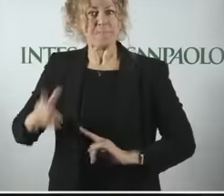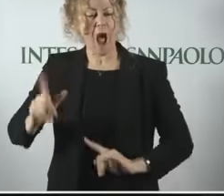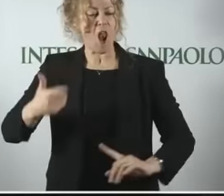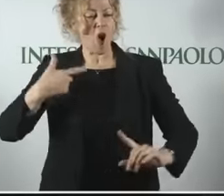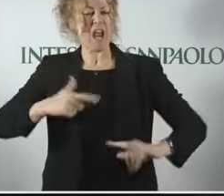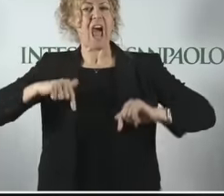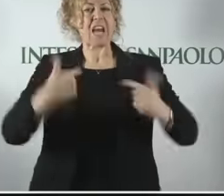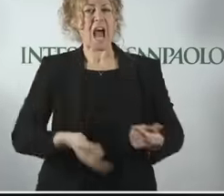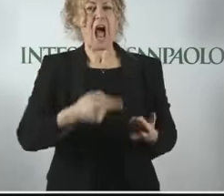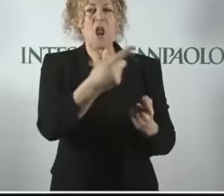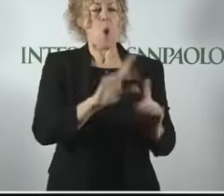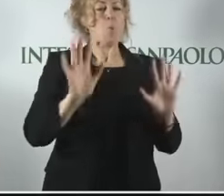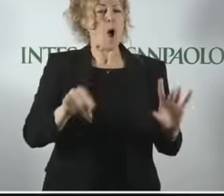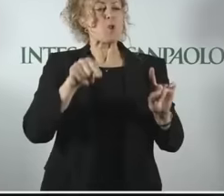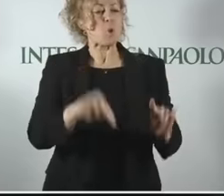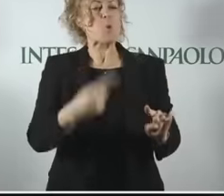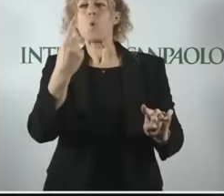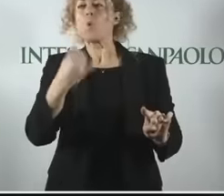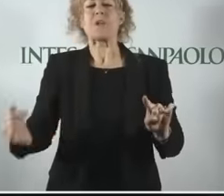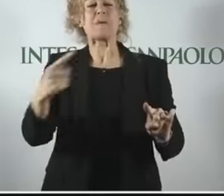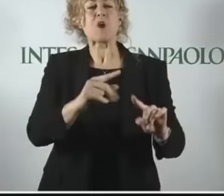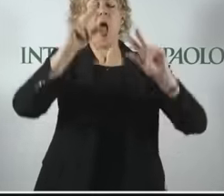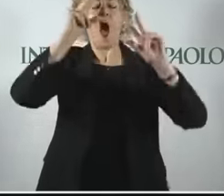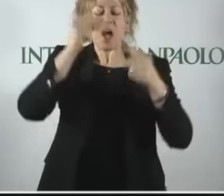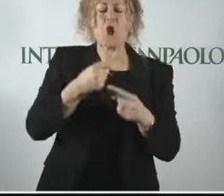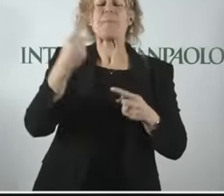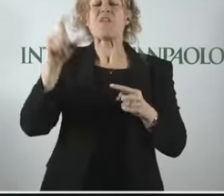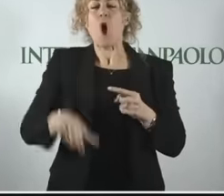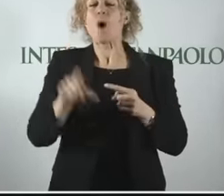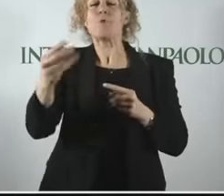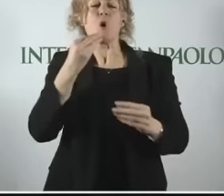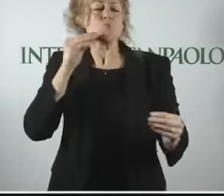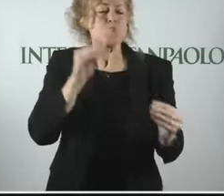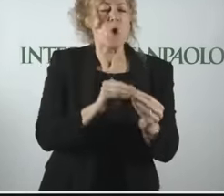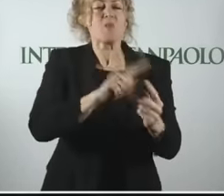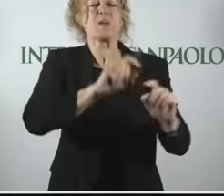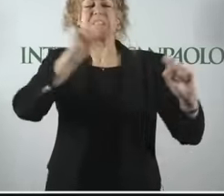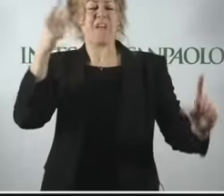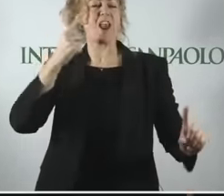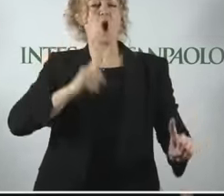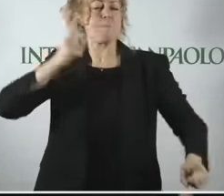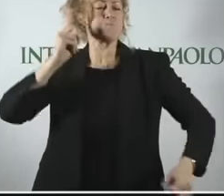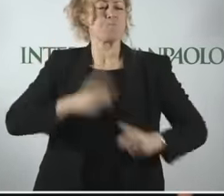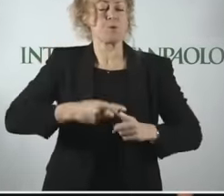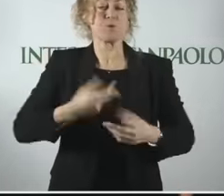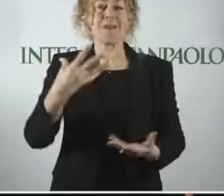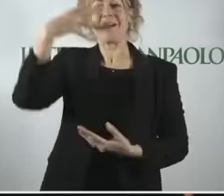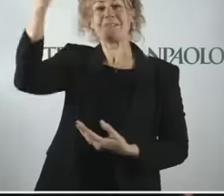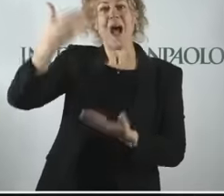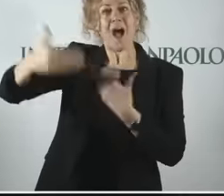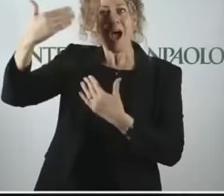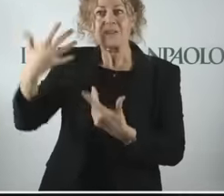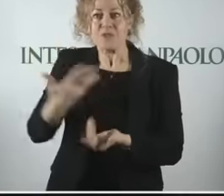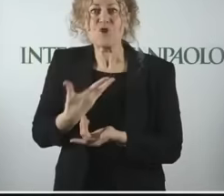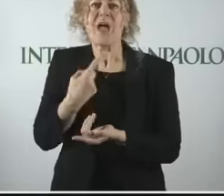ti addormenterai mi spiego quel genere di cose lì quindi le fate insomma le fate c'erano e e indubbiamente le ha